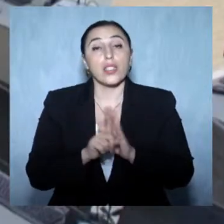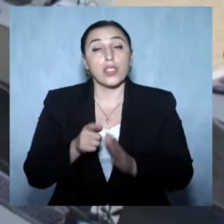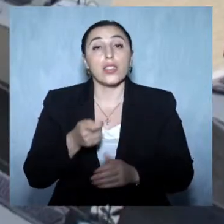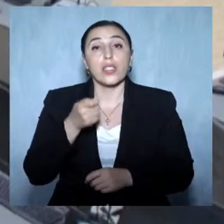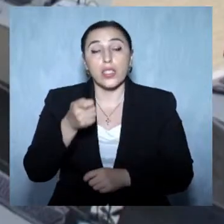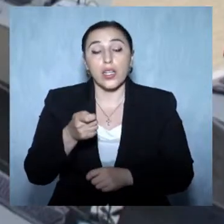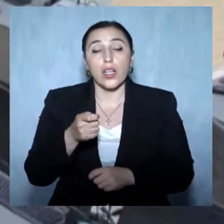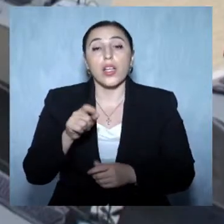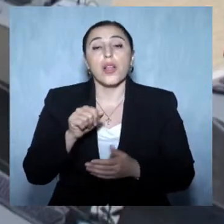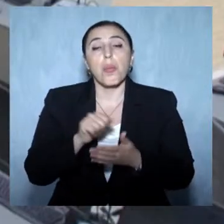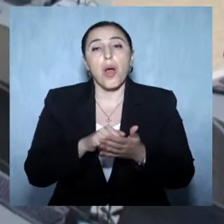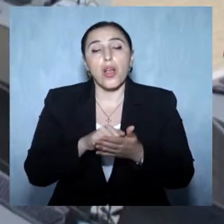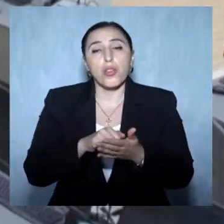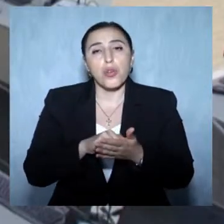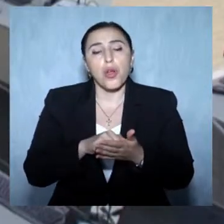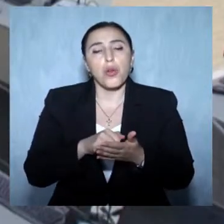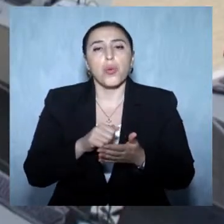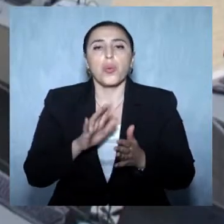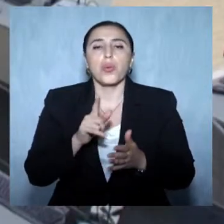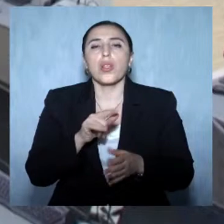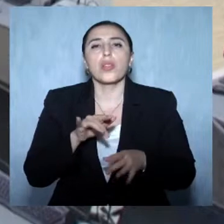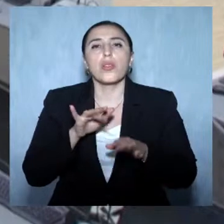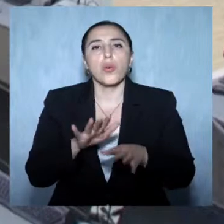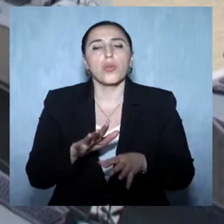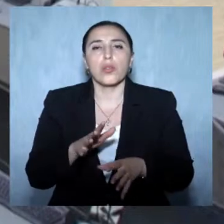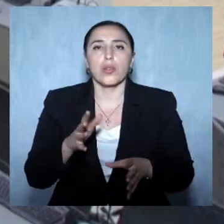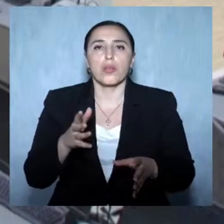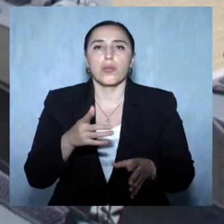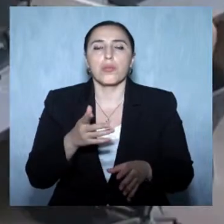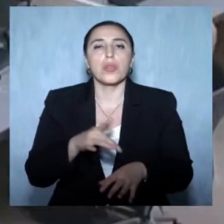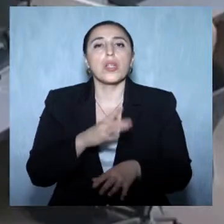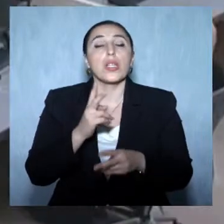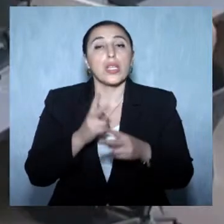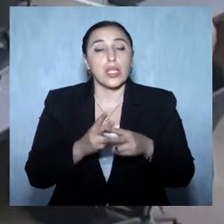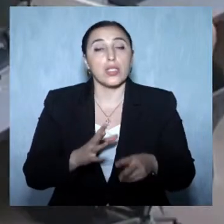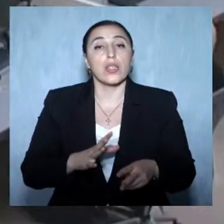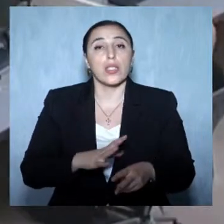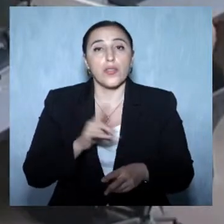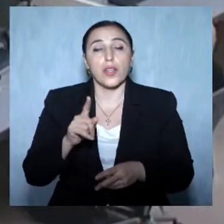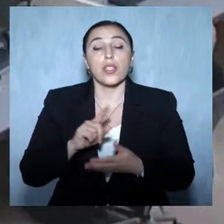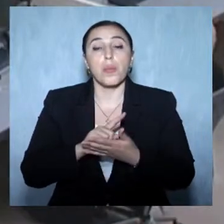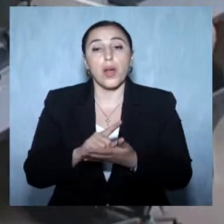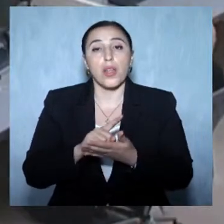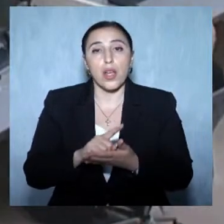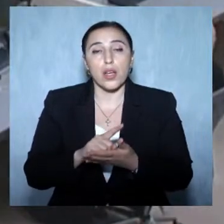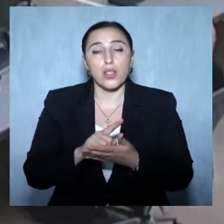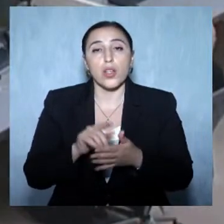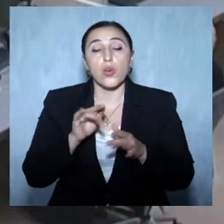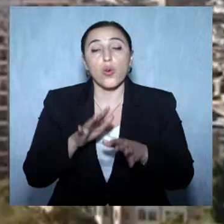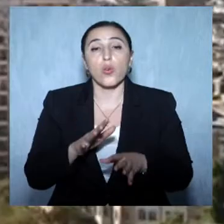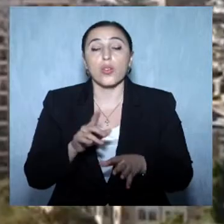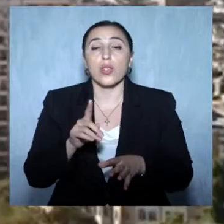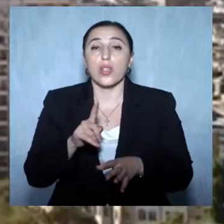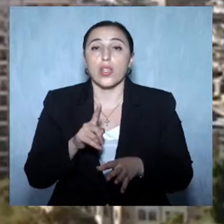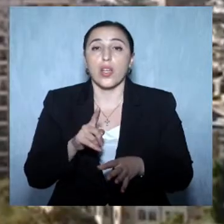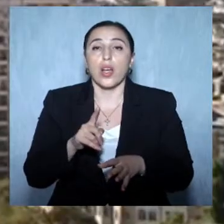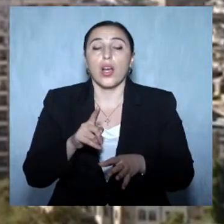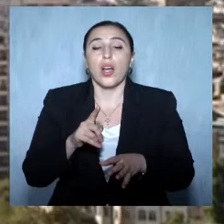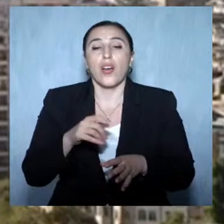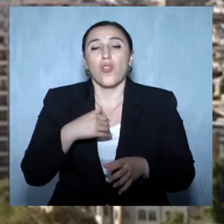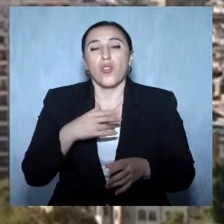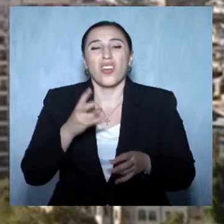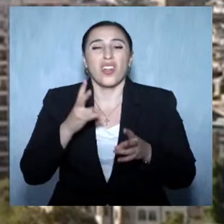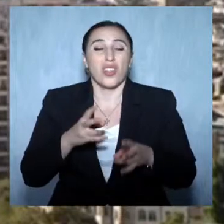ինչի ինչ պաջարներով ընթացք չի տրվել։ Կատեսակետ, որ լերնային Հառաբաղի բանակցային գործնթացը չվտանգերուն նպատակով է հետ կայլ